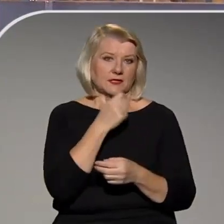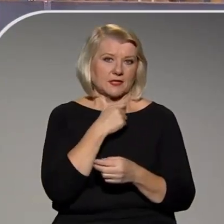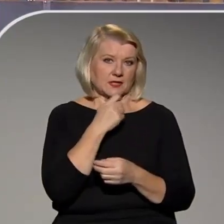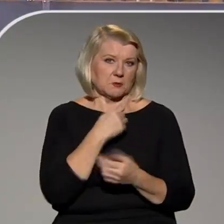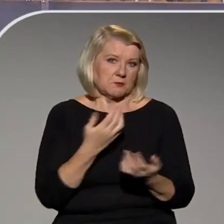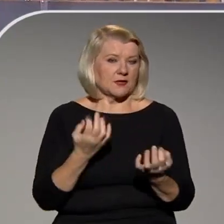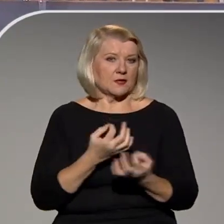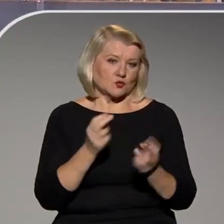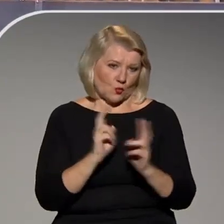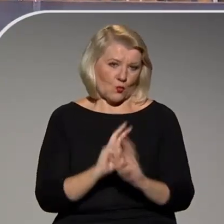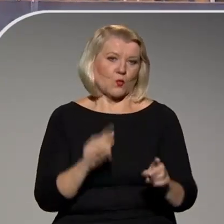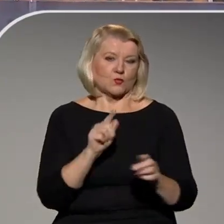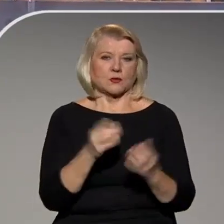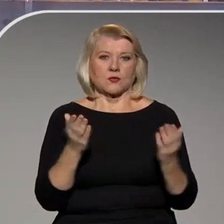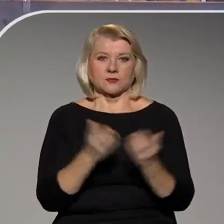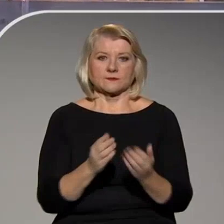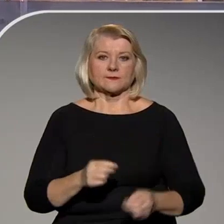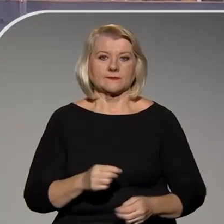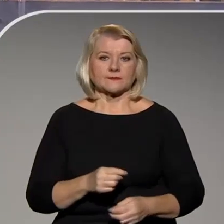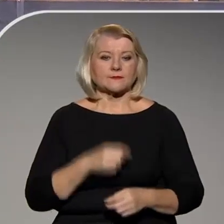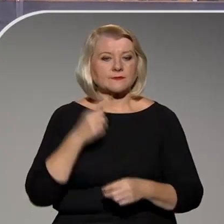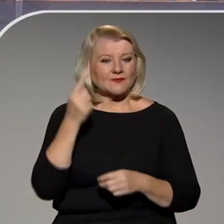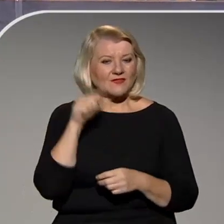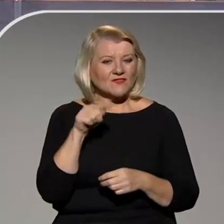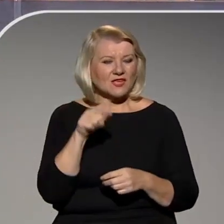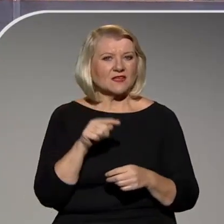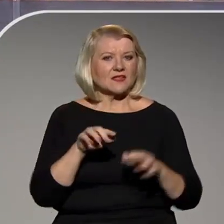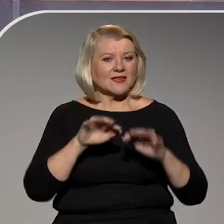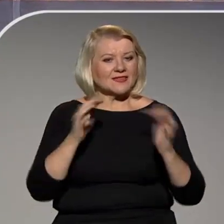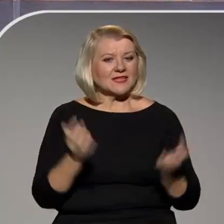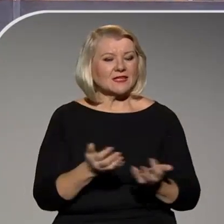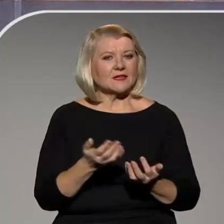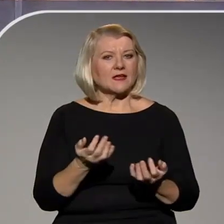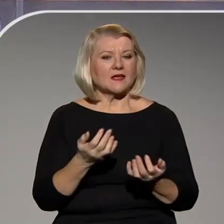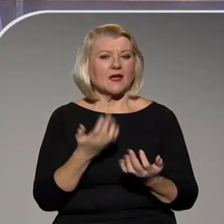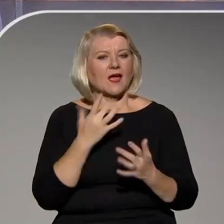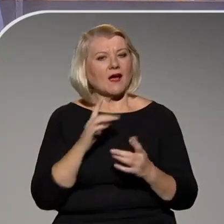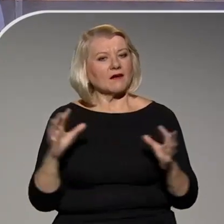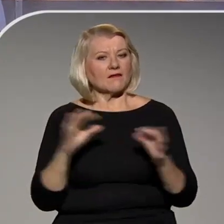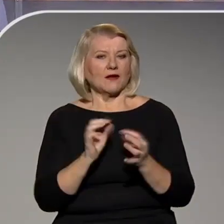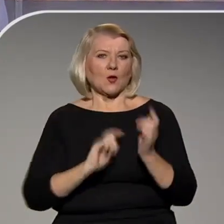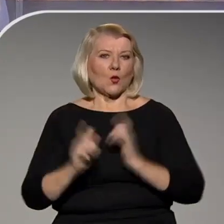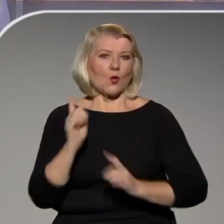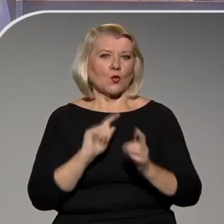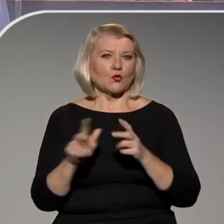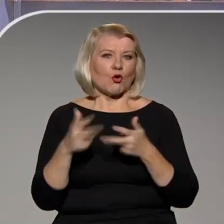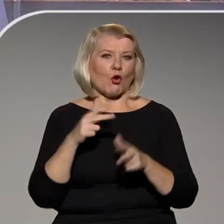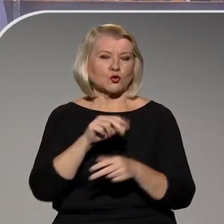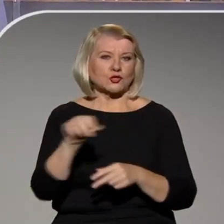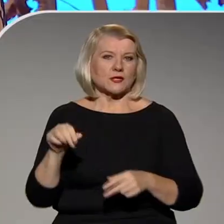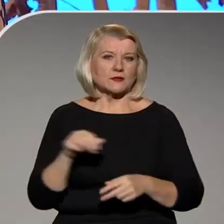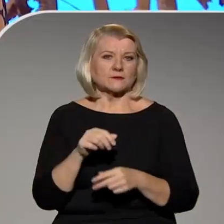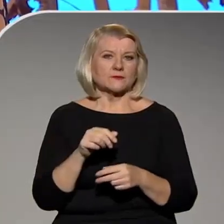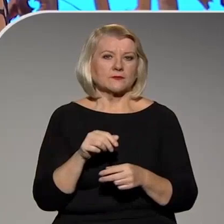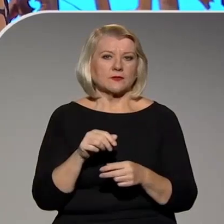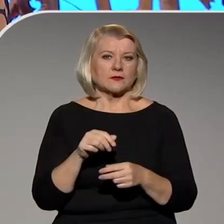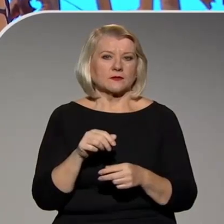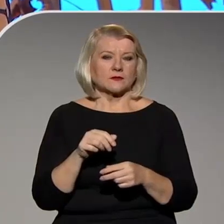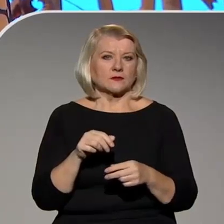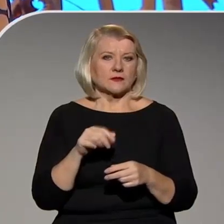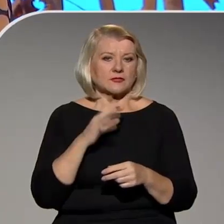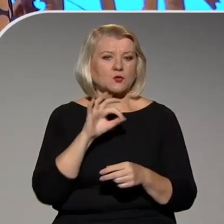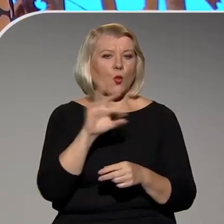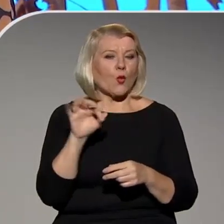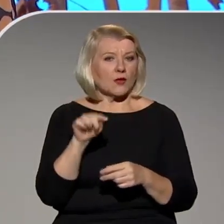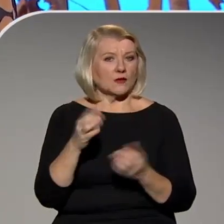jakýkoliv. S jakým kořením se má dýně ráda, když mluvíme o té slané variantě, třeba konkrétně v tom humusu? Česnek nebo